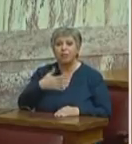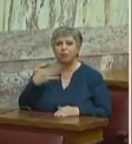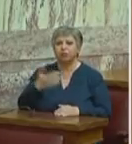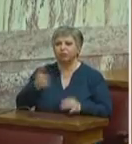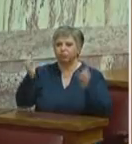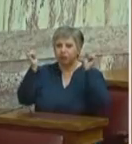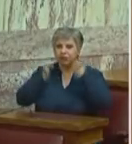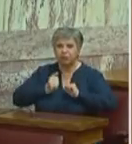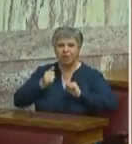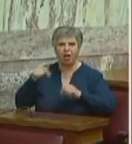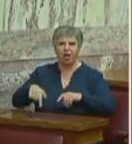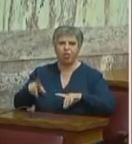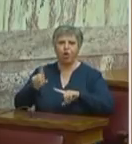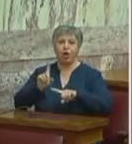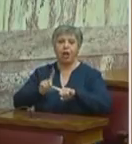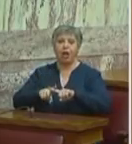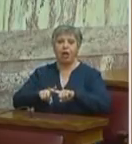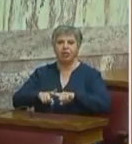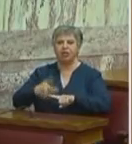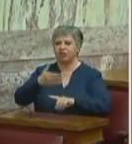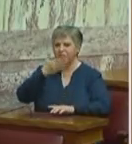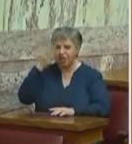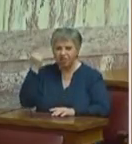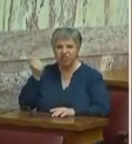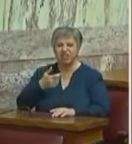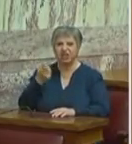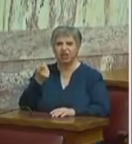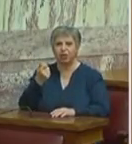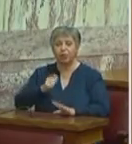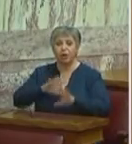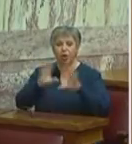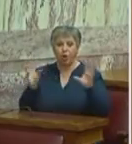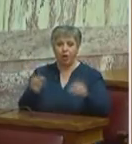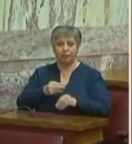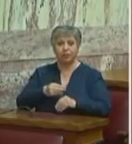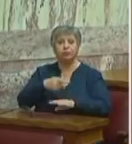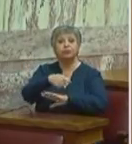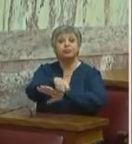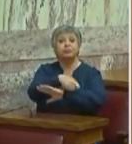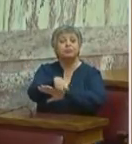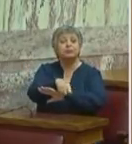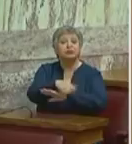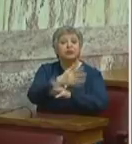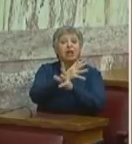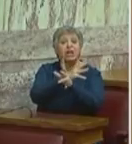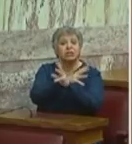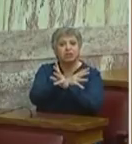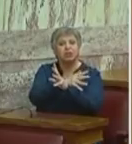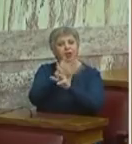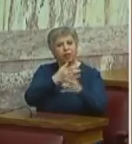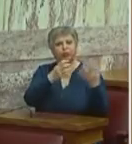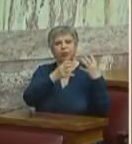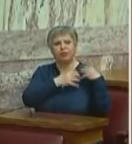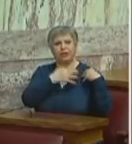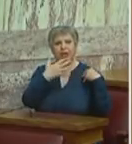μας. Η δικαιοσύνη εκ του ρόλου της θα αναλάβει το ύψιστο έργο έναντι της κοινωνίας να χυθεί άπλετο